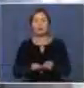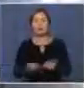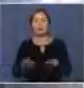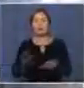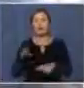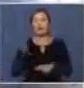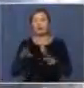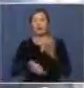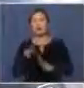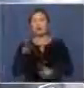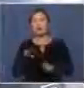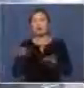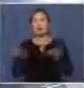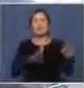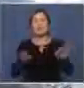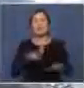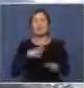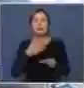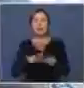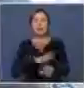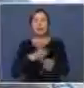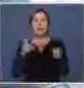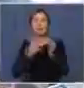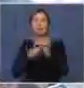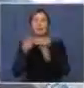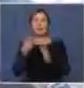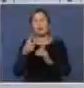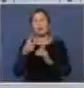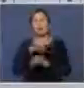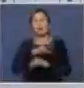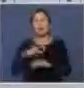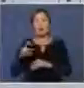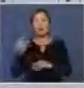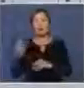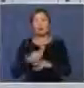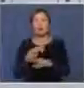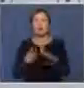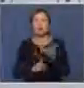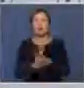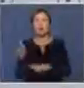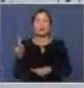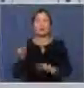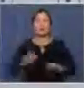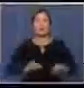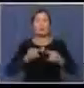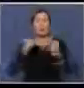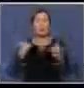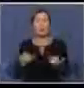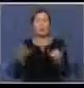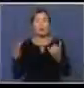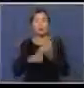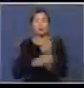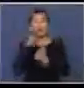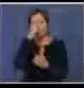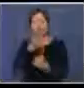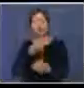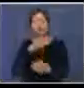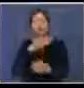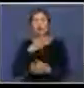мына газопровод, соларды бәрін жердің астына түсіріп, үлкен осы жерден алаң салынады. 150-160 машинаға қосымша